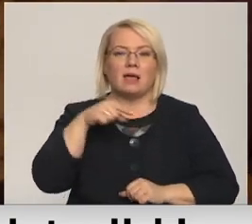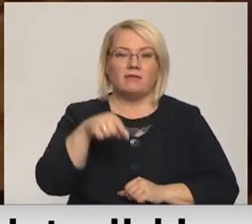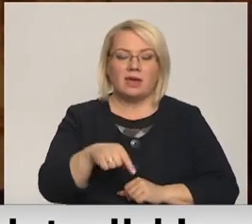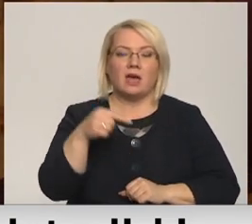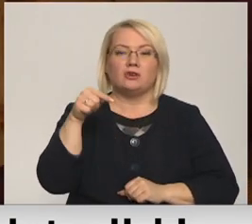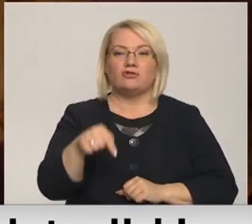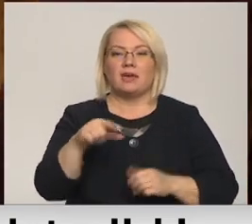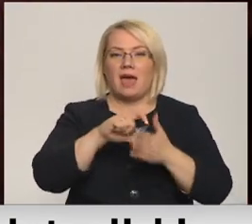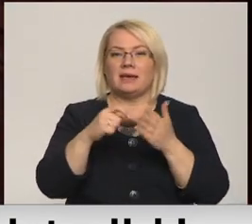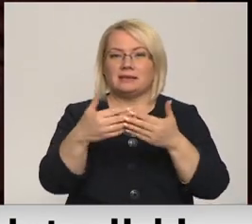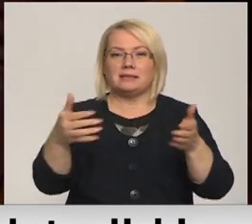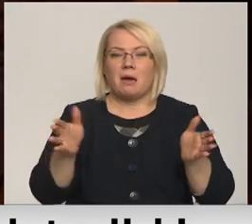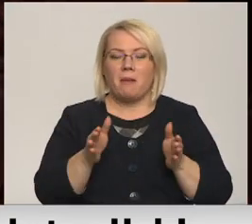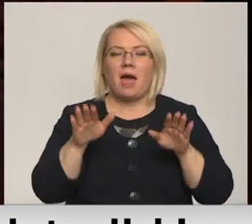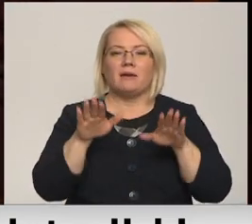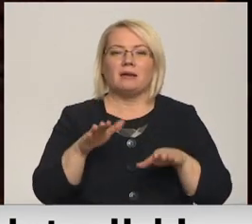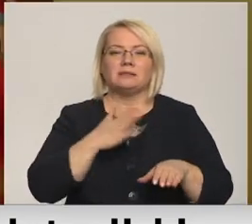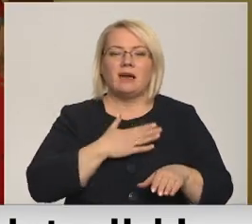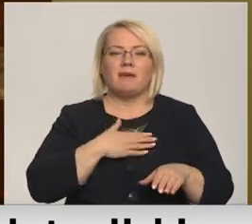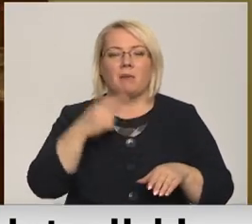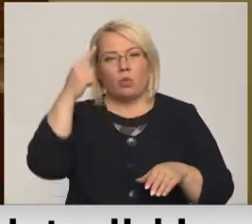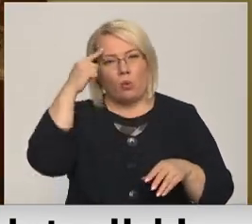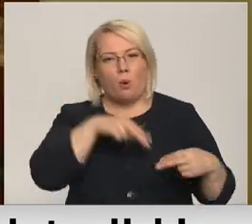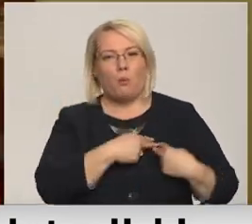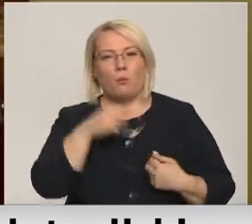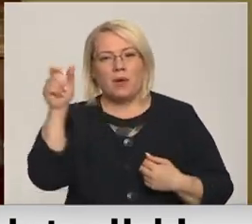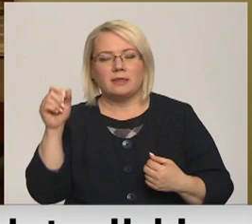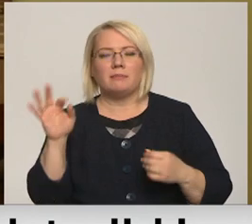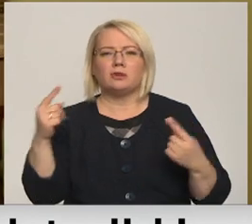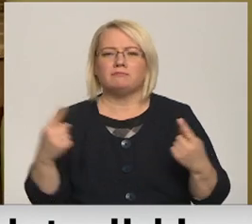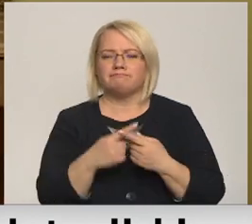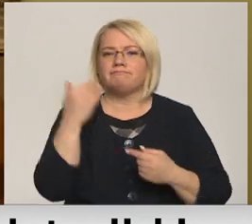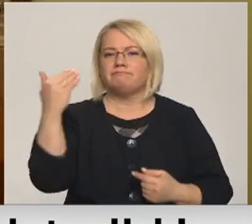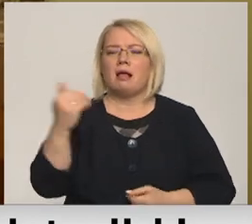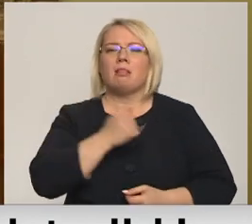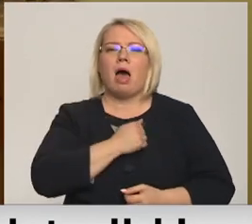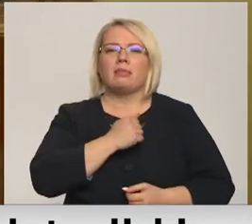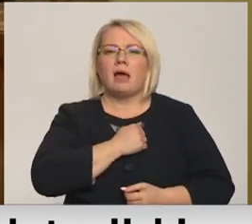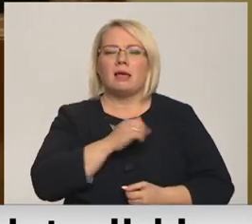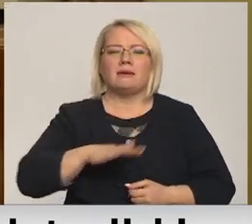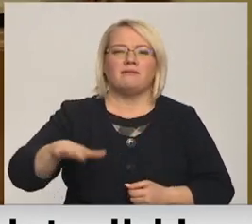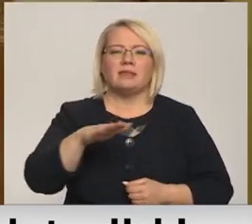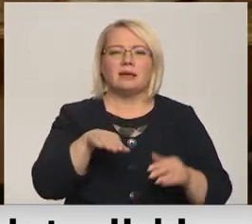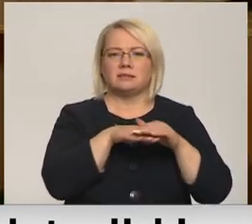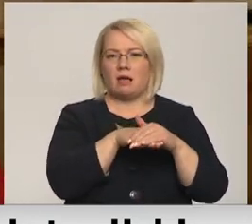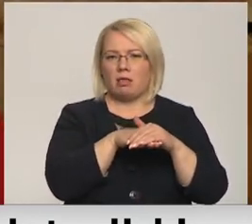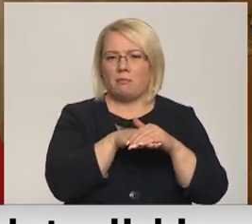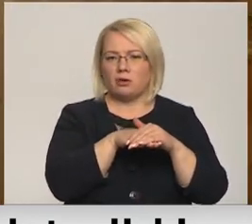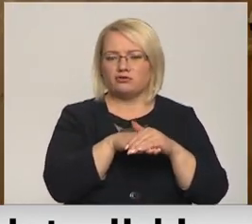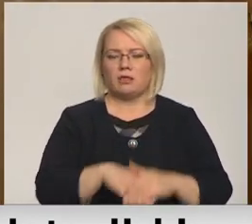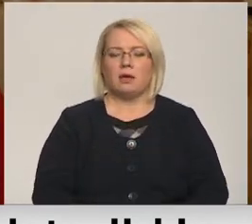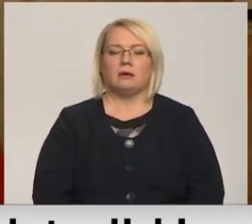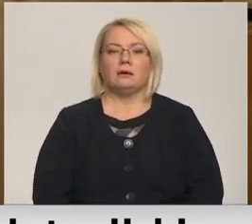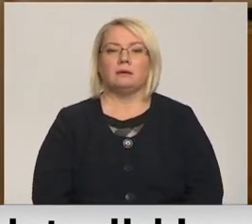izstabā viņš ar vietējiem domu biedriem, pievērs uzmanību autentiskas un tieši latgalē raksturīgas vides saglabāšanā. To, ko īde dvarā,